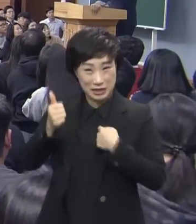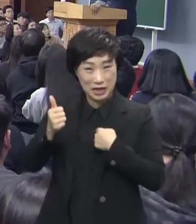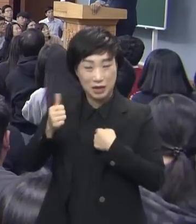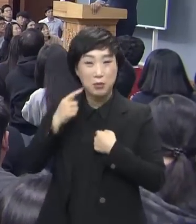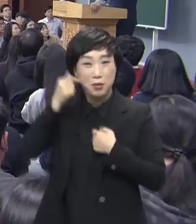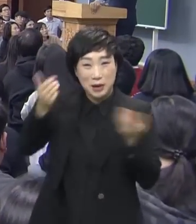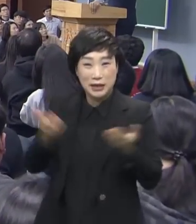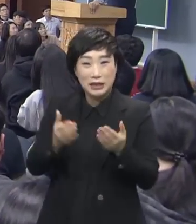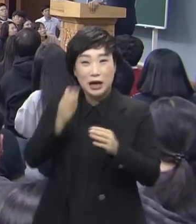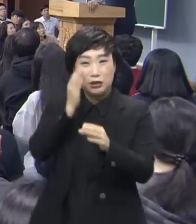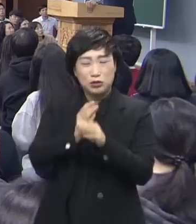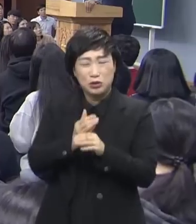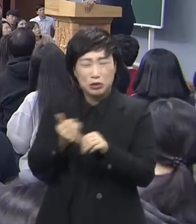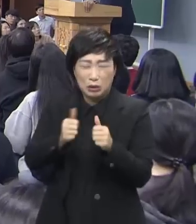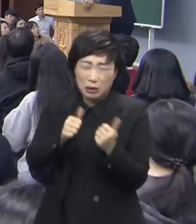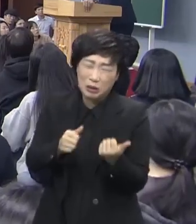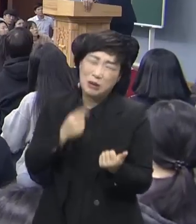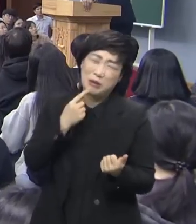목회하면서 죽을 고비를